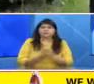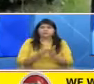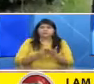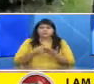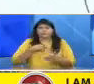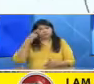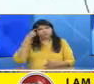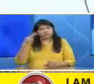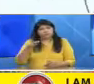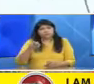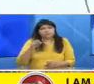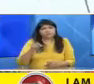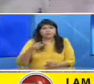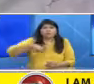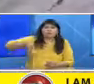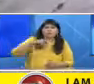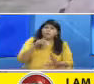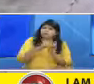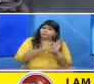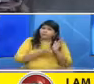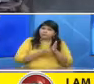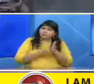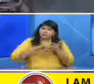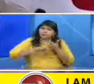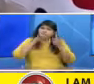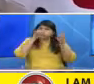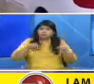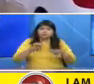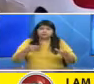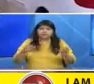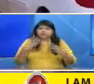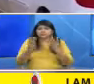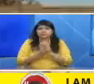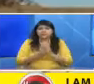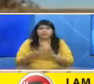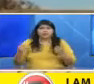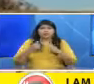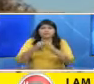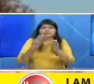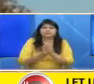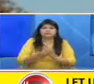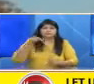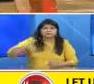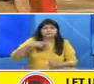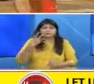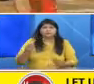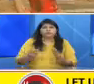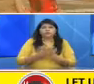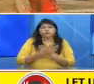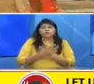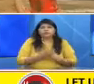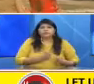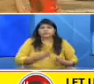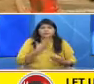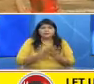मुझे पता है इन सारे अभियान सोशल मीडिया में तो धूम मचा देंगे। आइए एक नए उमंग,